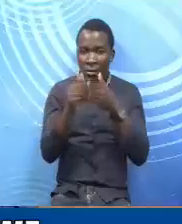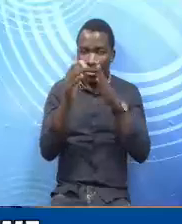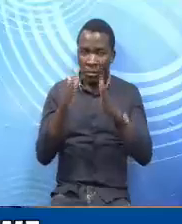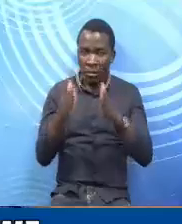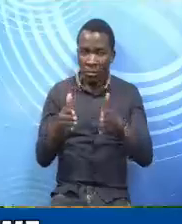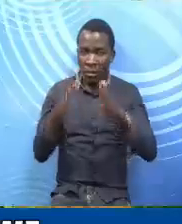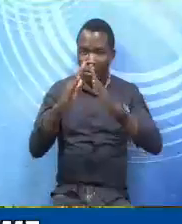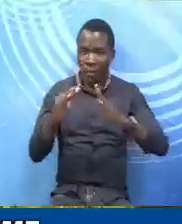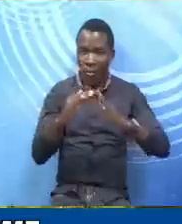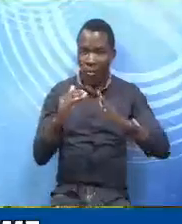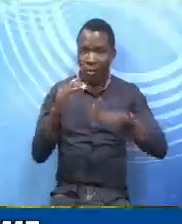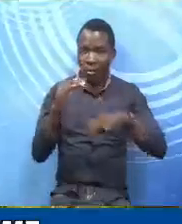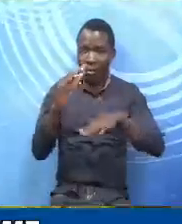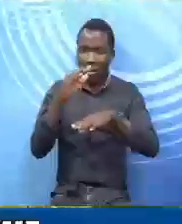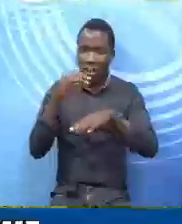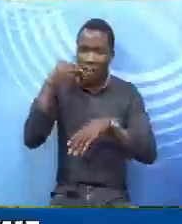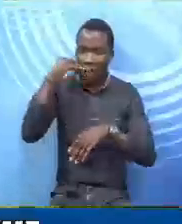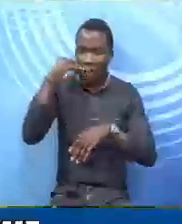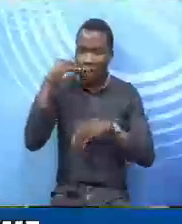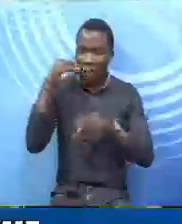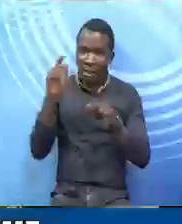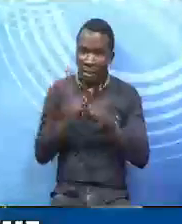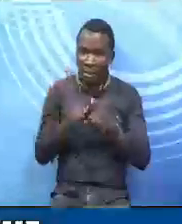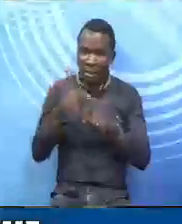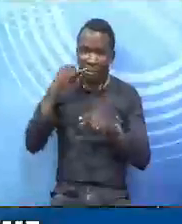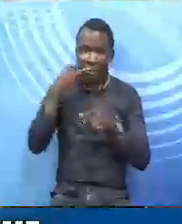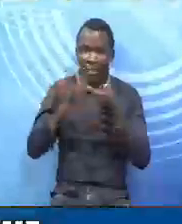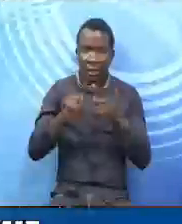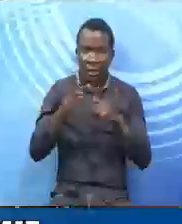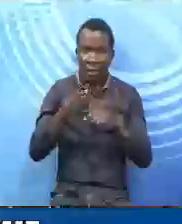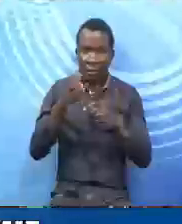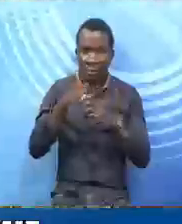Nahamagawe maze guhamagarwa nanjye mpamagara abagenzi banjye bo muri komite